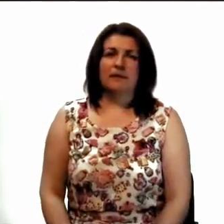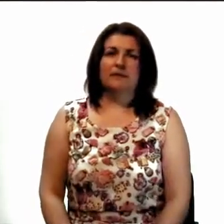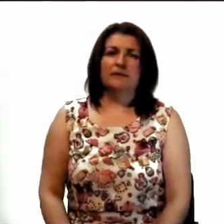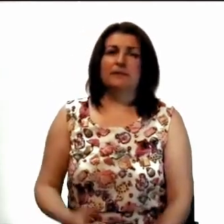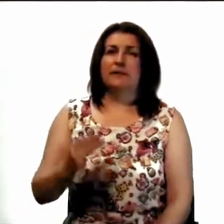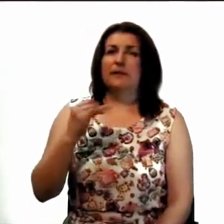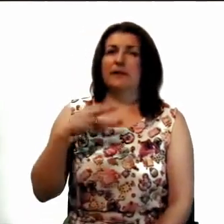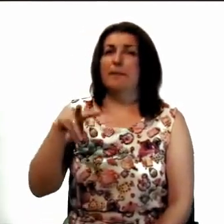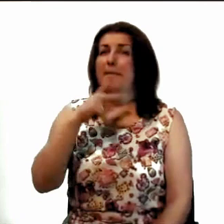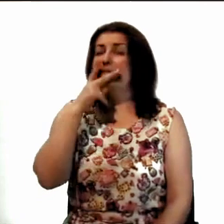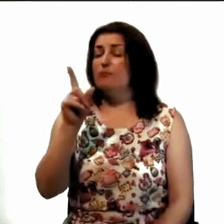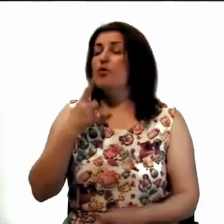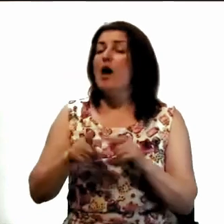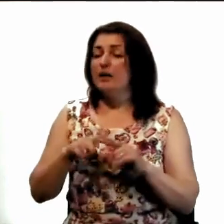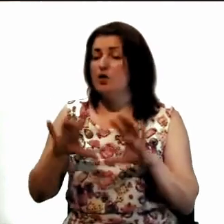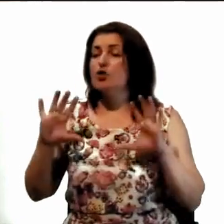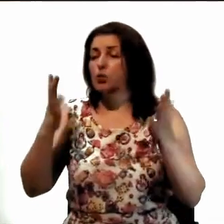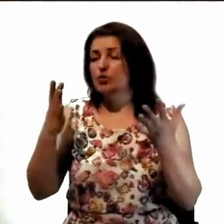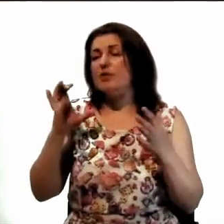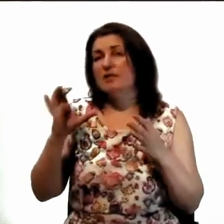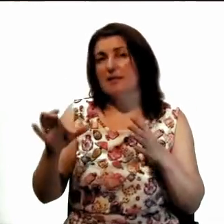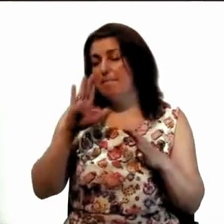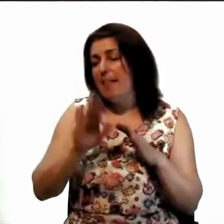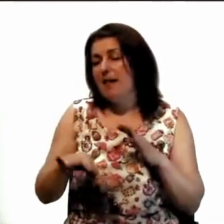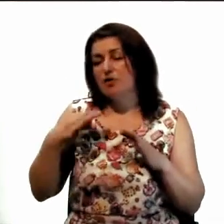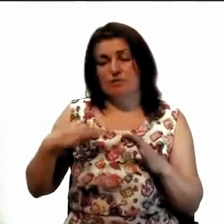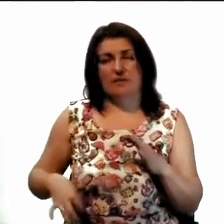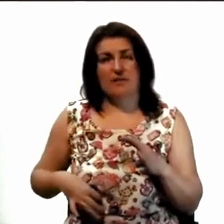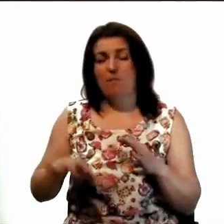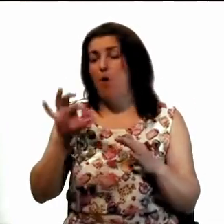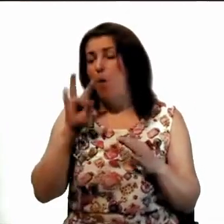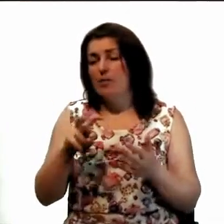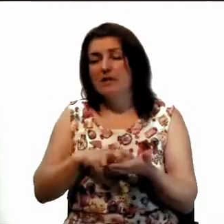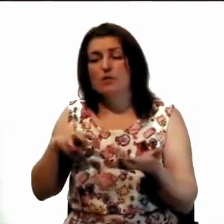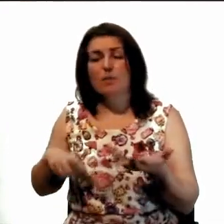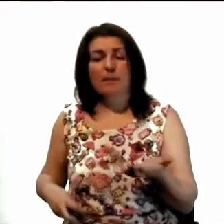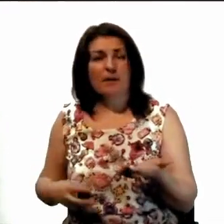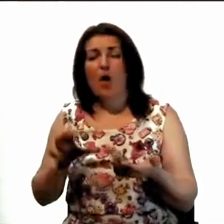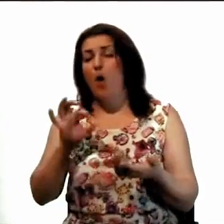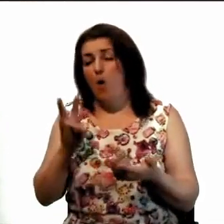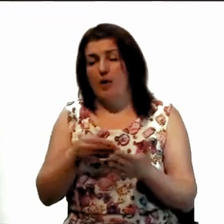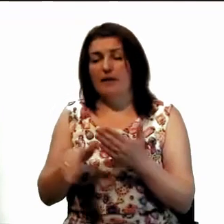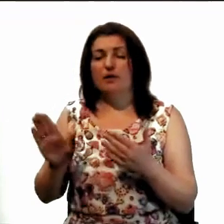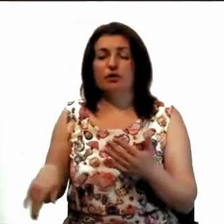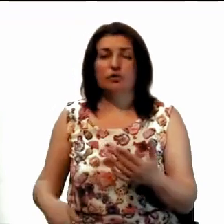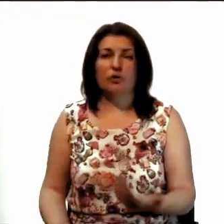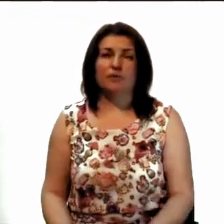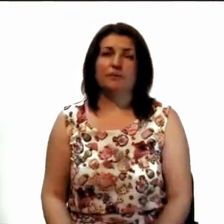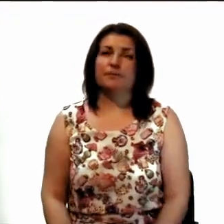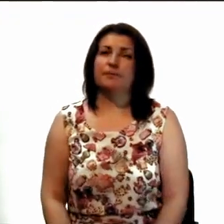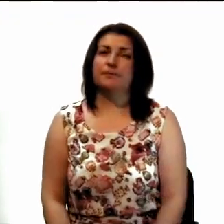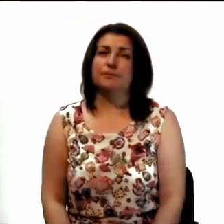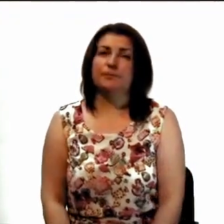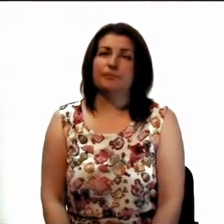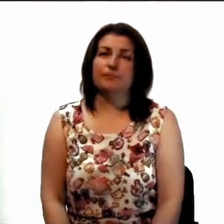И мы видим, что это случилось с младшим сыном. Он отступил, он отошел.